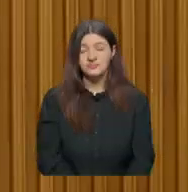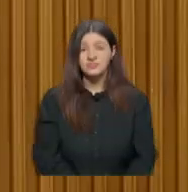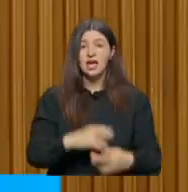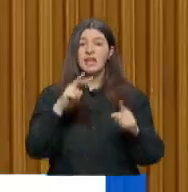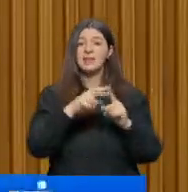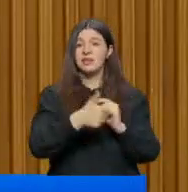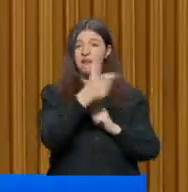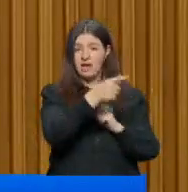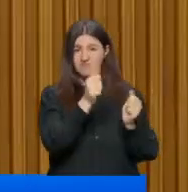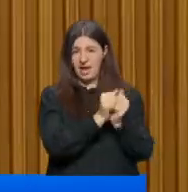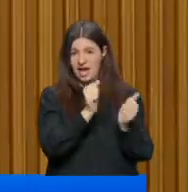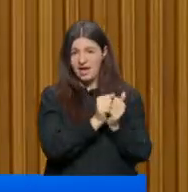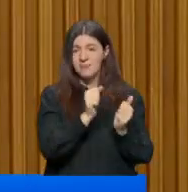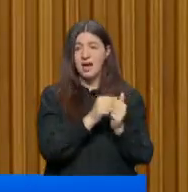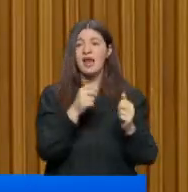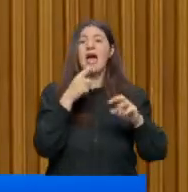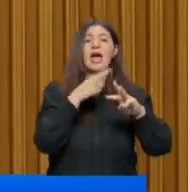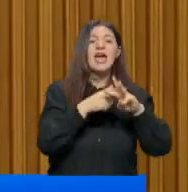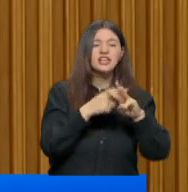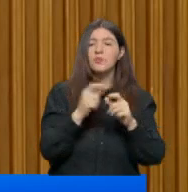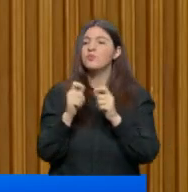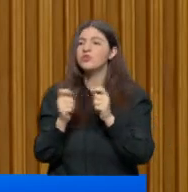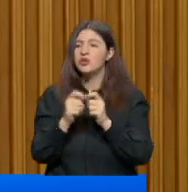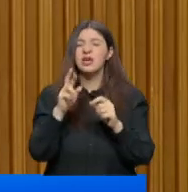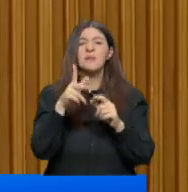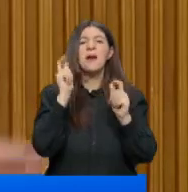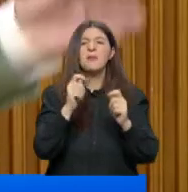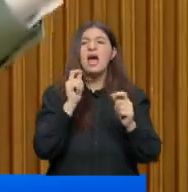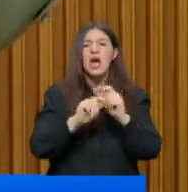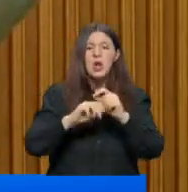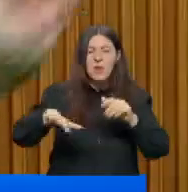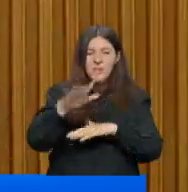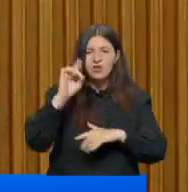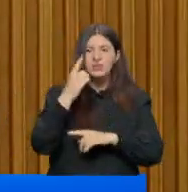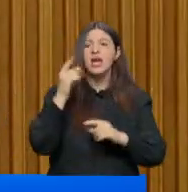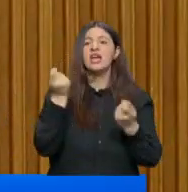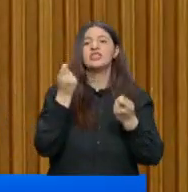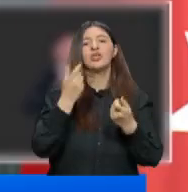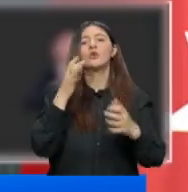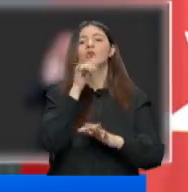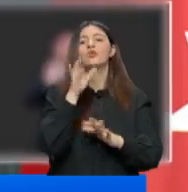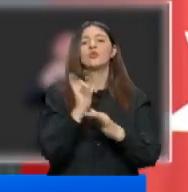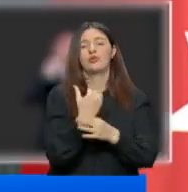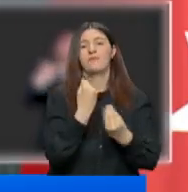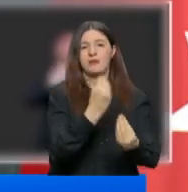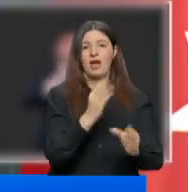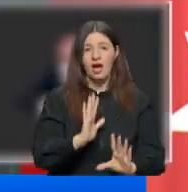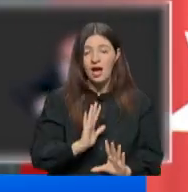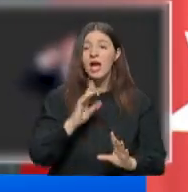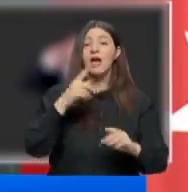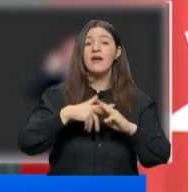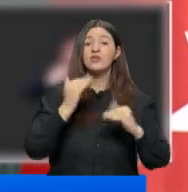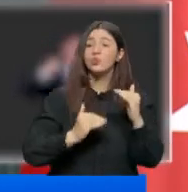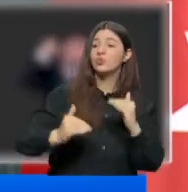Nebati Bakan ile birlikte Edi ile Büdü gibi yönettiğiniz ekonomiyi işin ehline bırak. Enflasyondaki